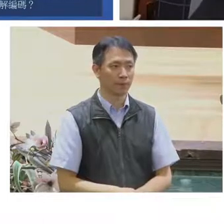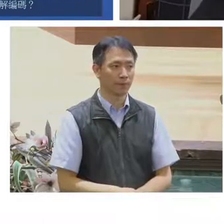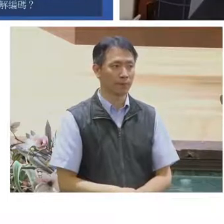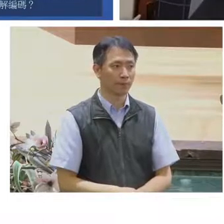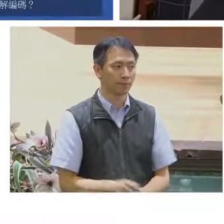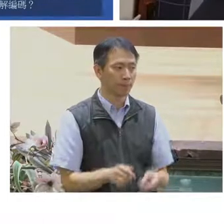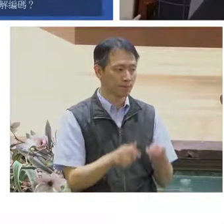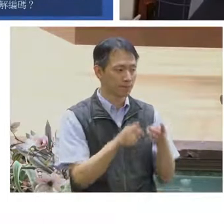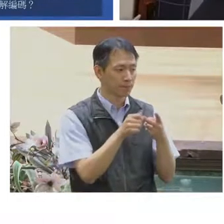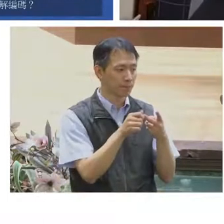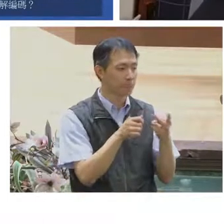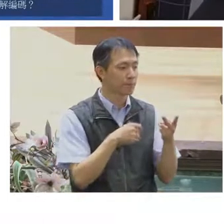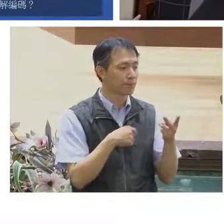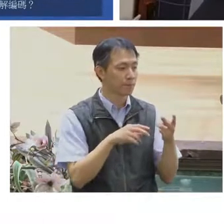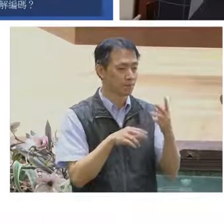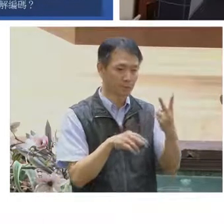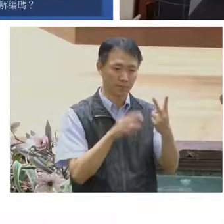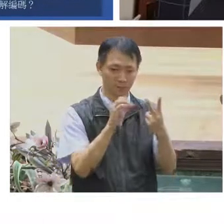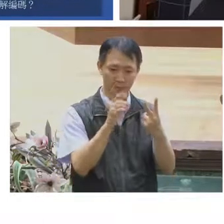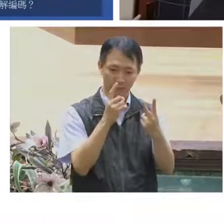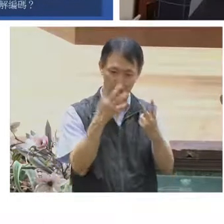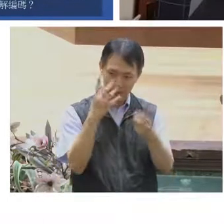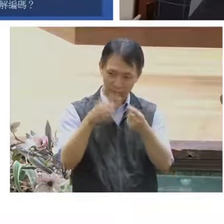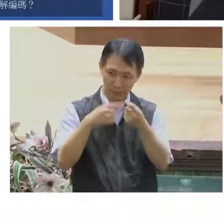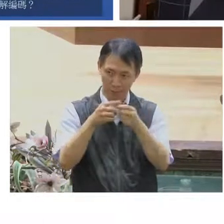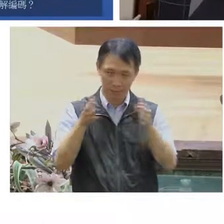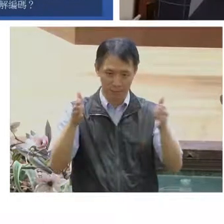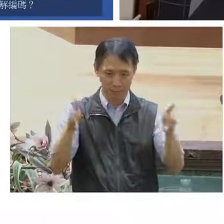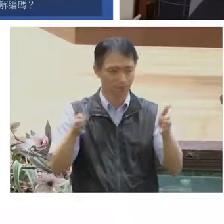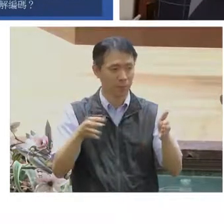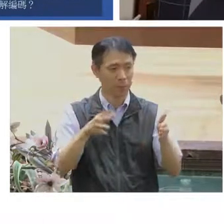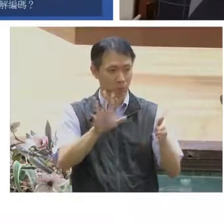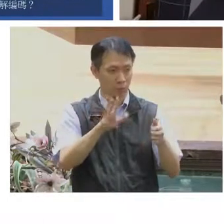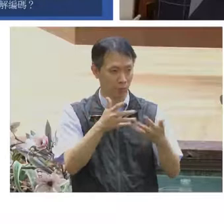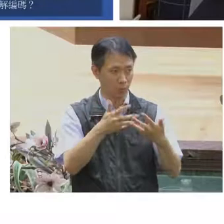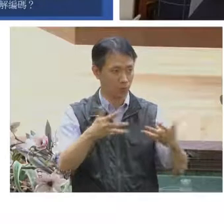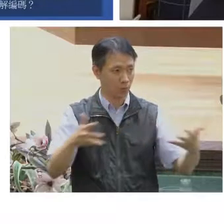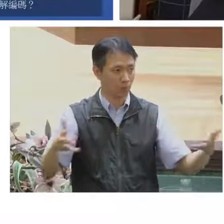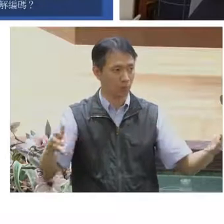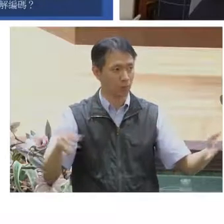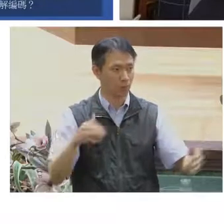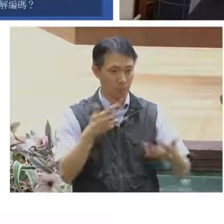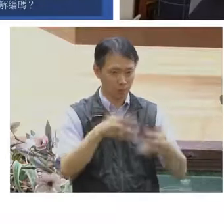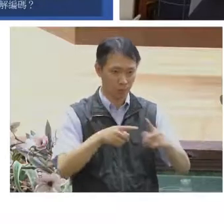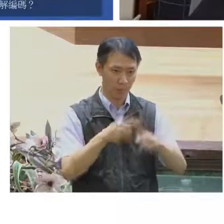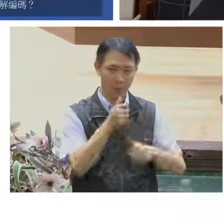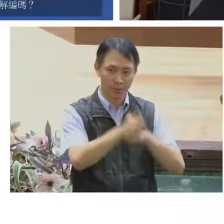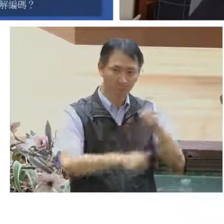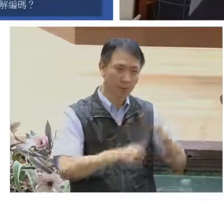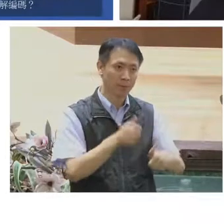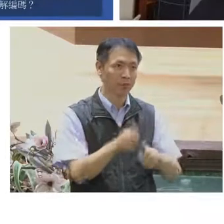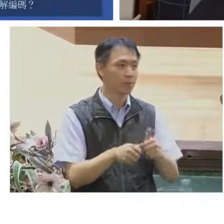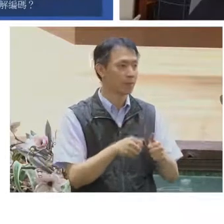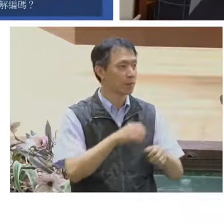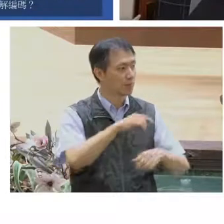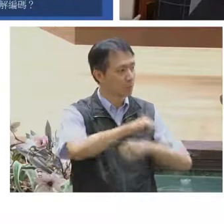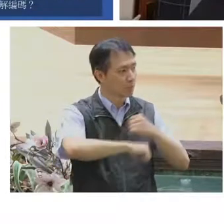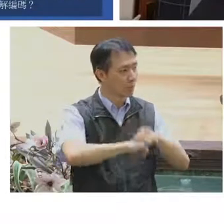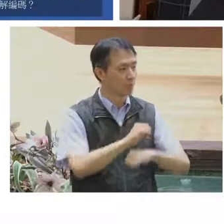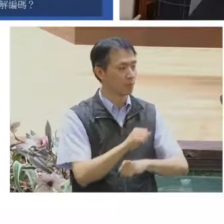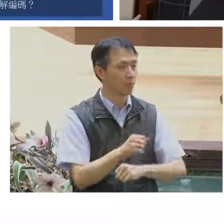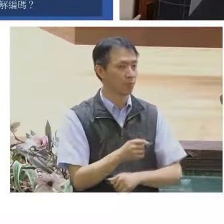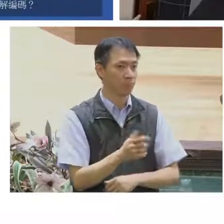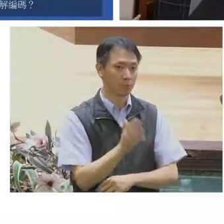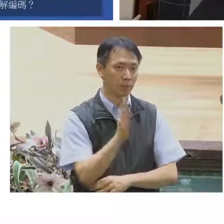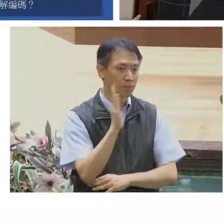的，比如说在2014年澳门另外有一个很大很多人参与的这个社会活动，我们